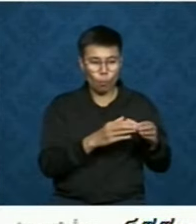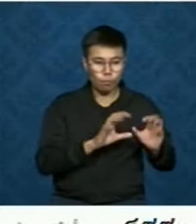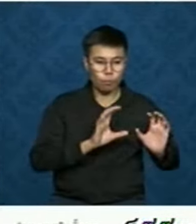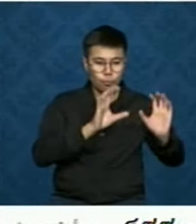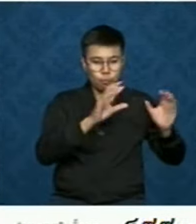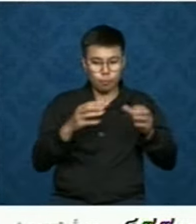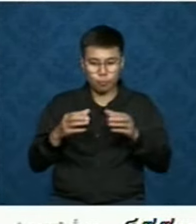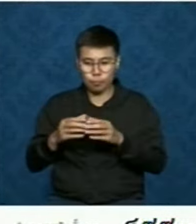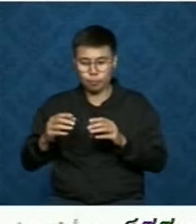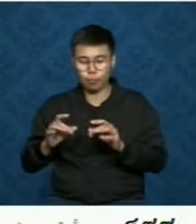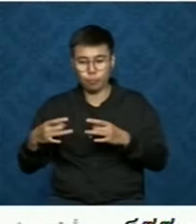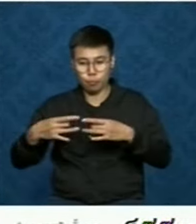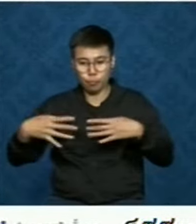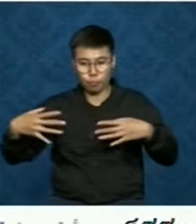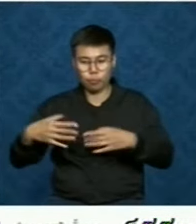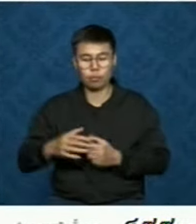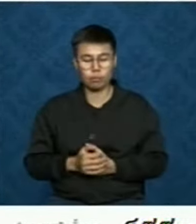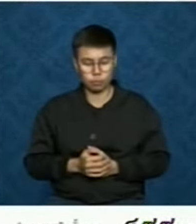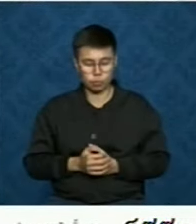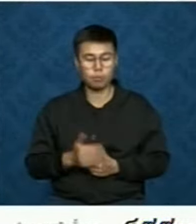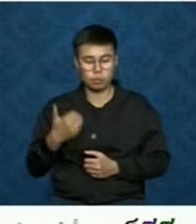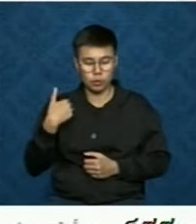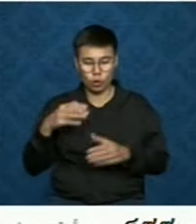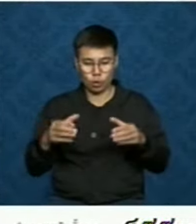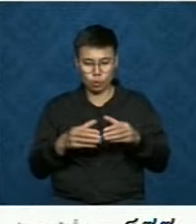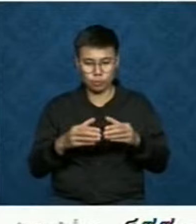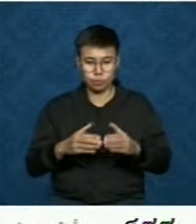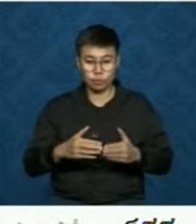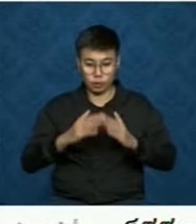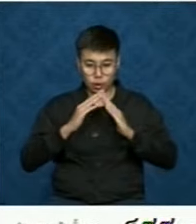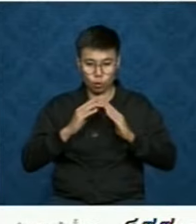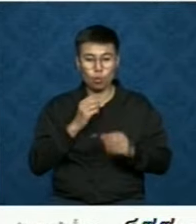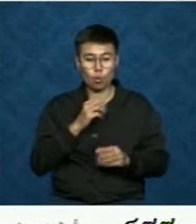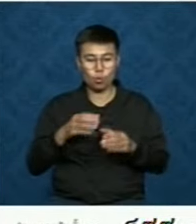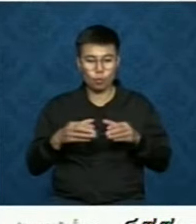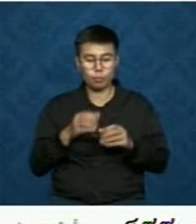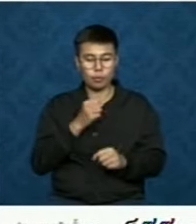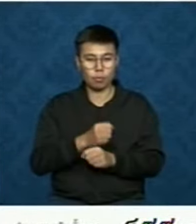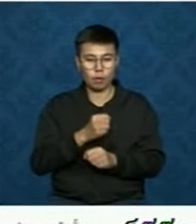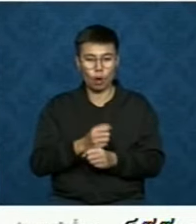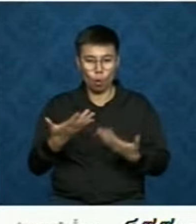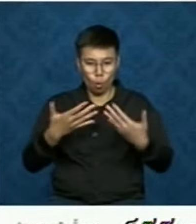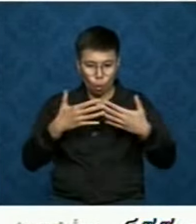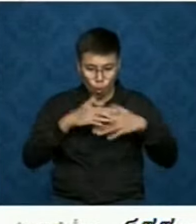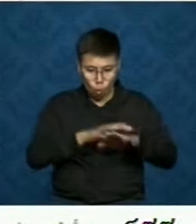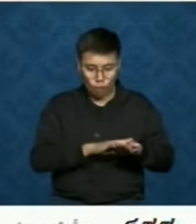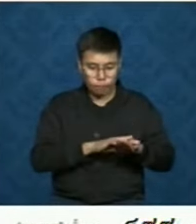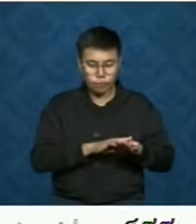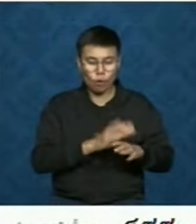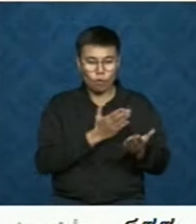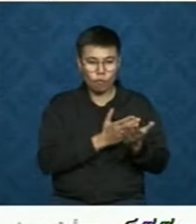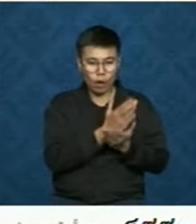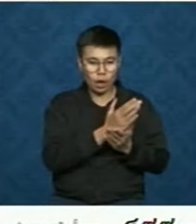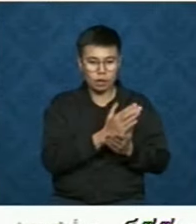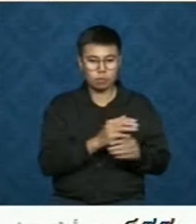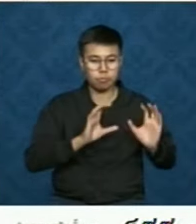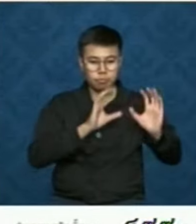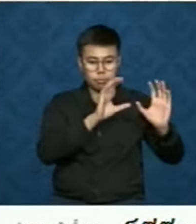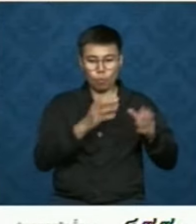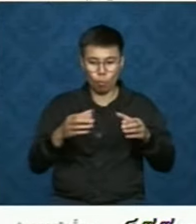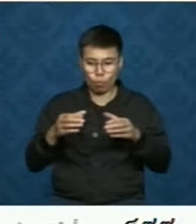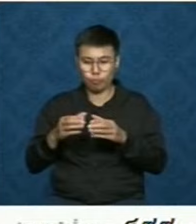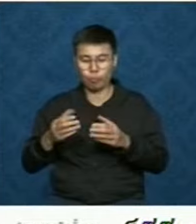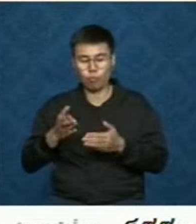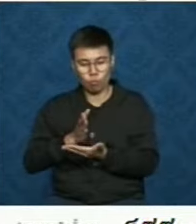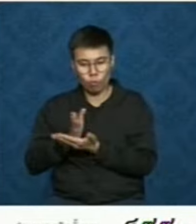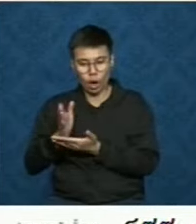เอ่อจะตั้งเอ่อคณะทำงานวิปร่วมฝ่ายรัฐบาลฝ่ายการของสภาผู้แทนเพื่อเรา